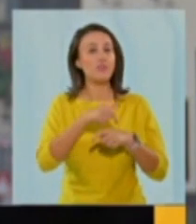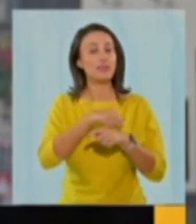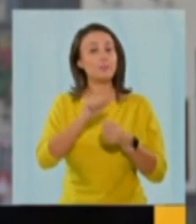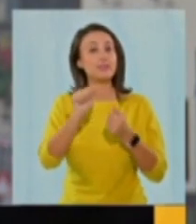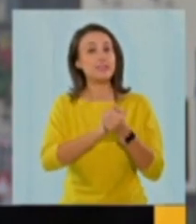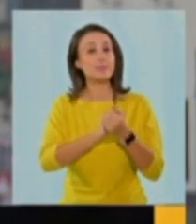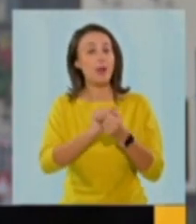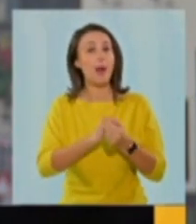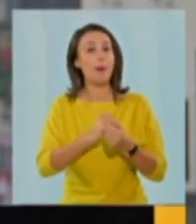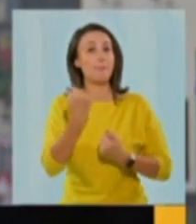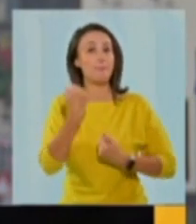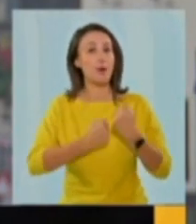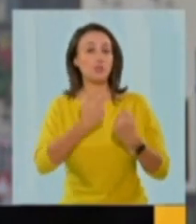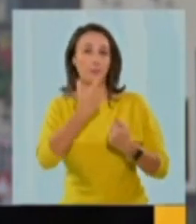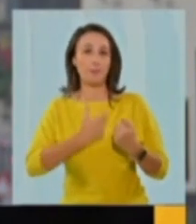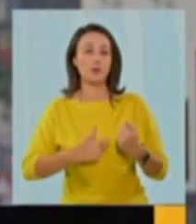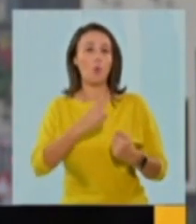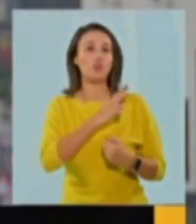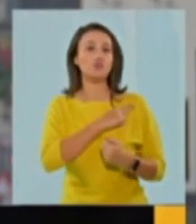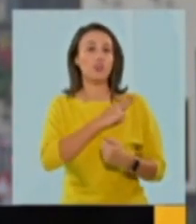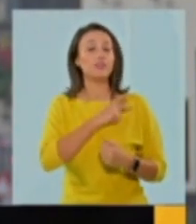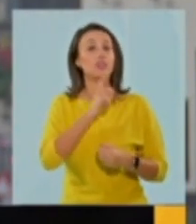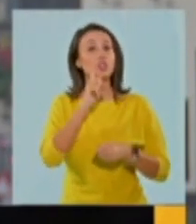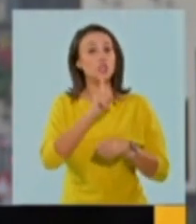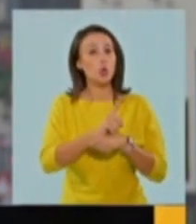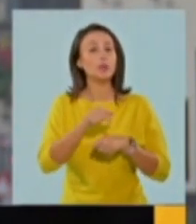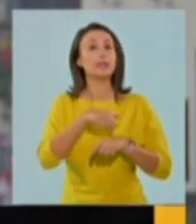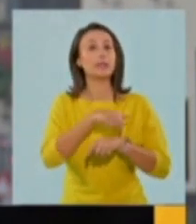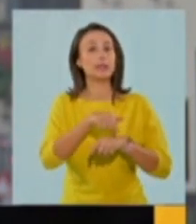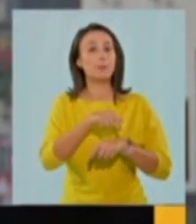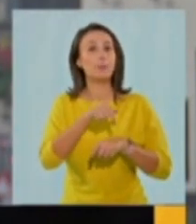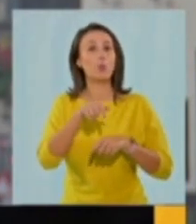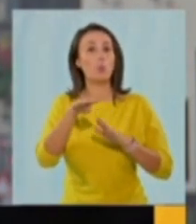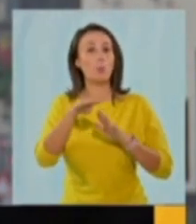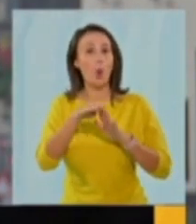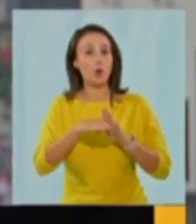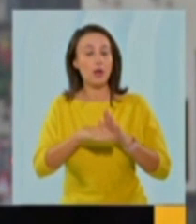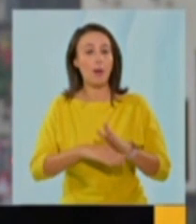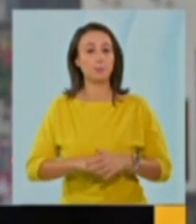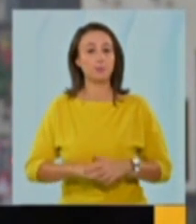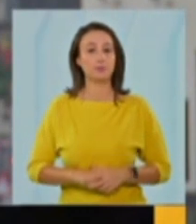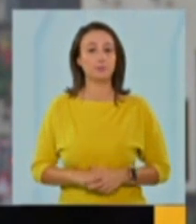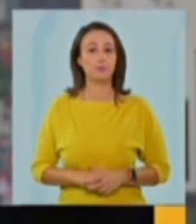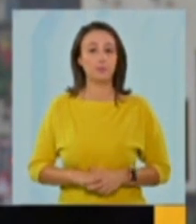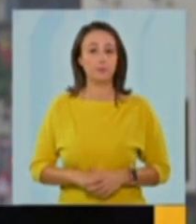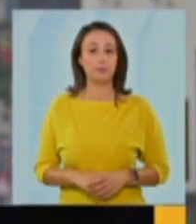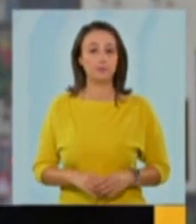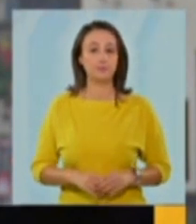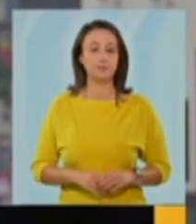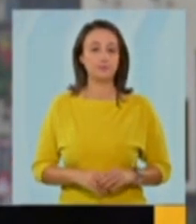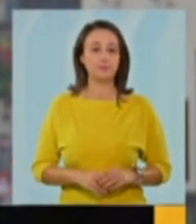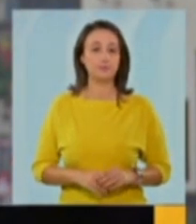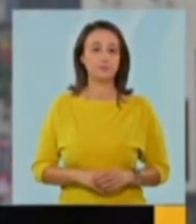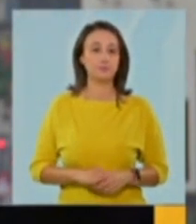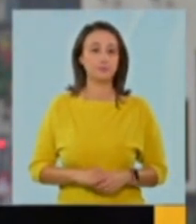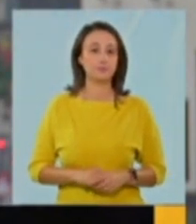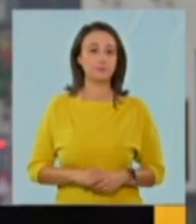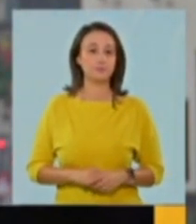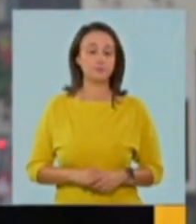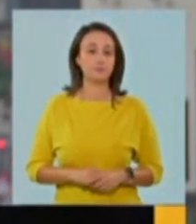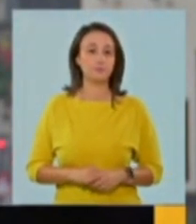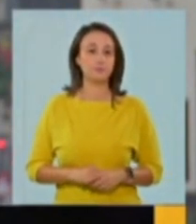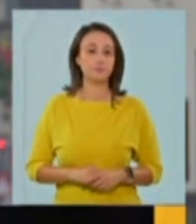spăla mașina personală a șefului, tot în timpul orelor în care se presupune că asigura ordinea și liniștea